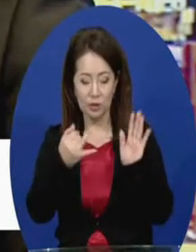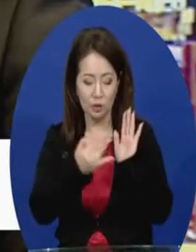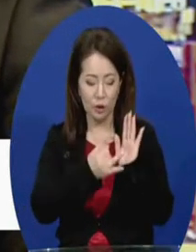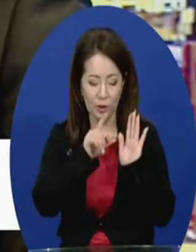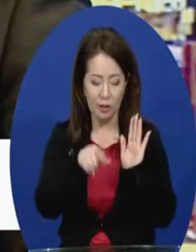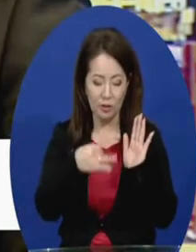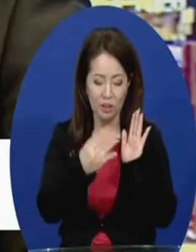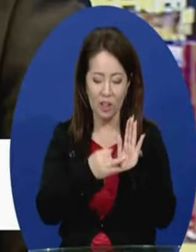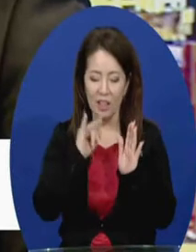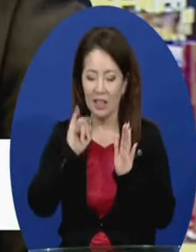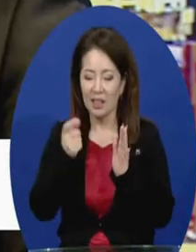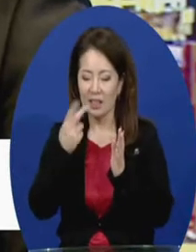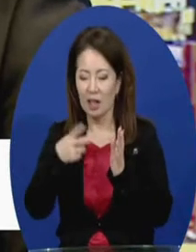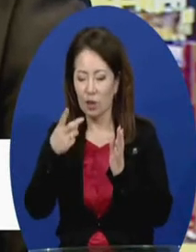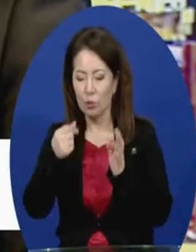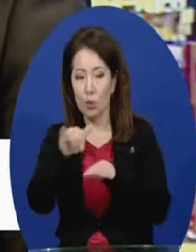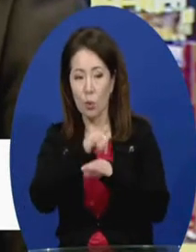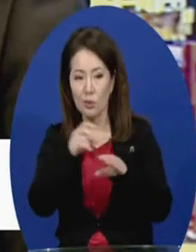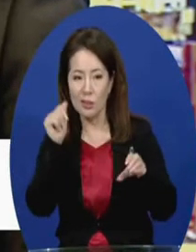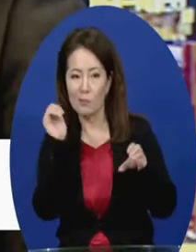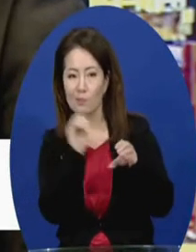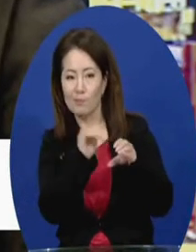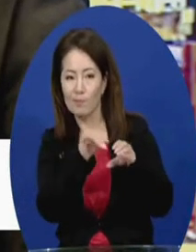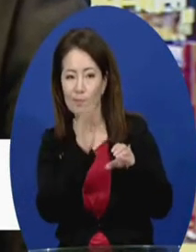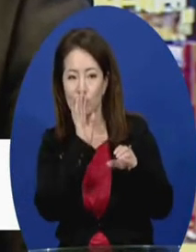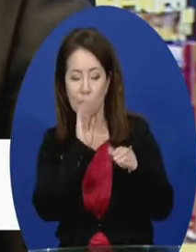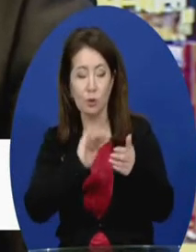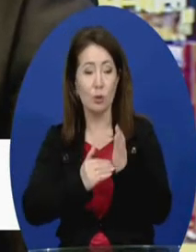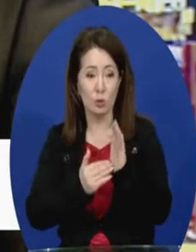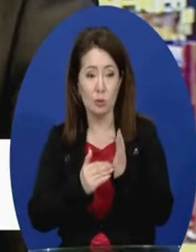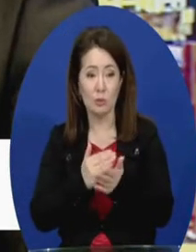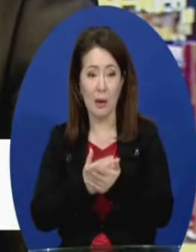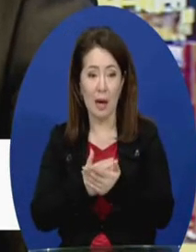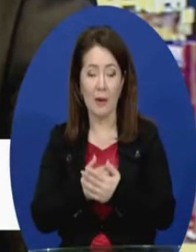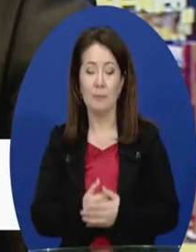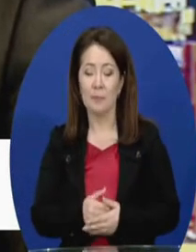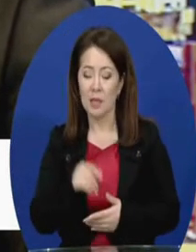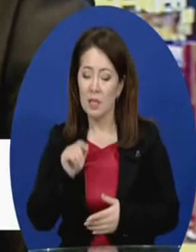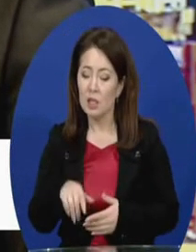найт төгрөгийг улсад төвлөрүүлэхээр төлөвлөсөн байна. Энэ бол одоо